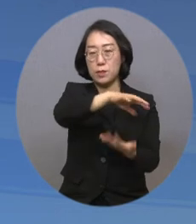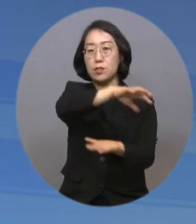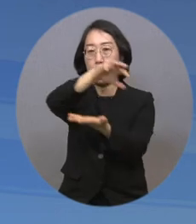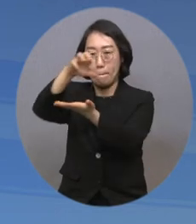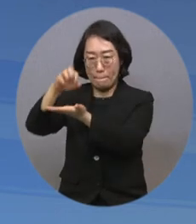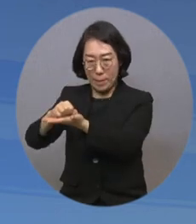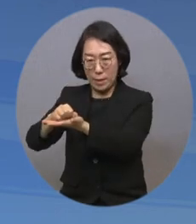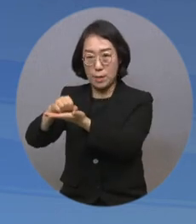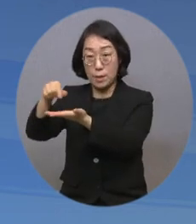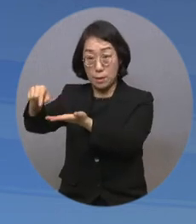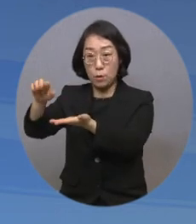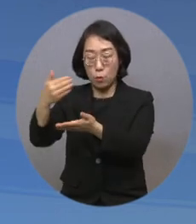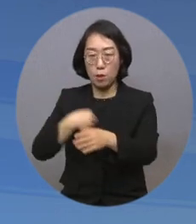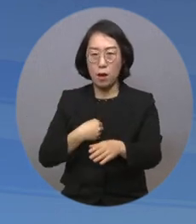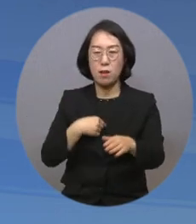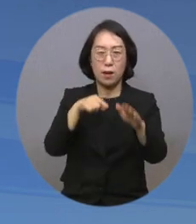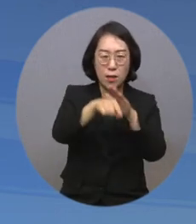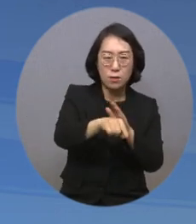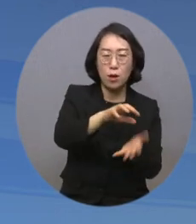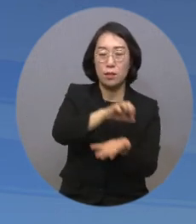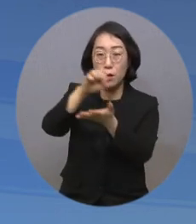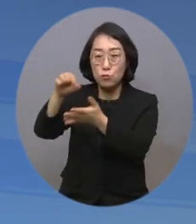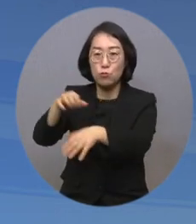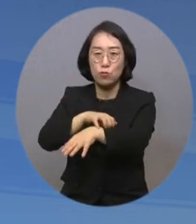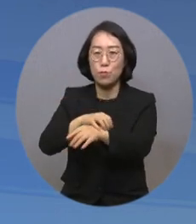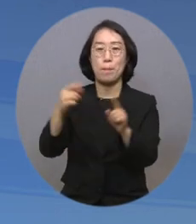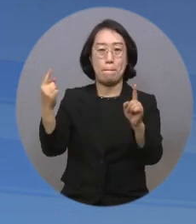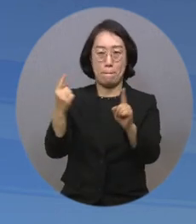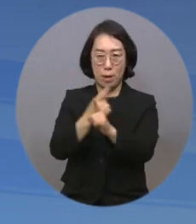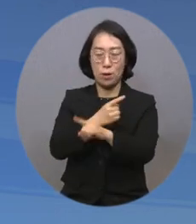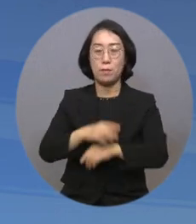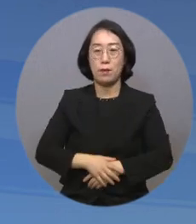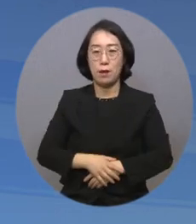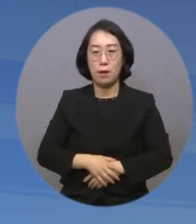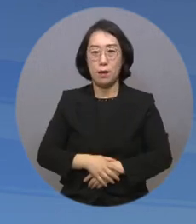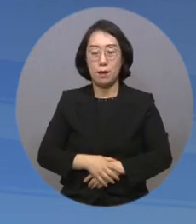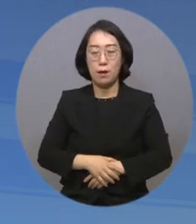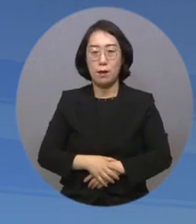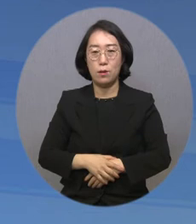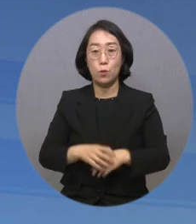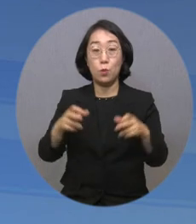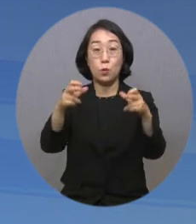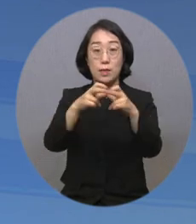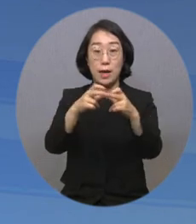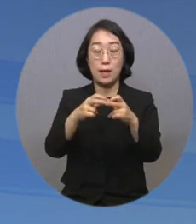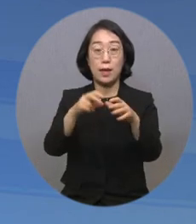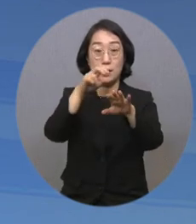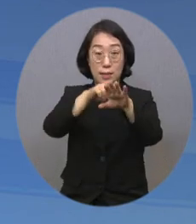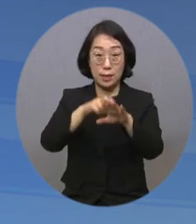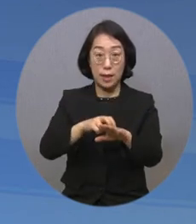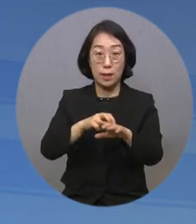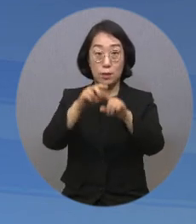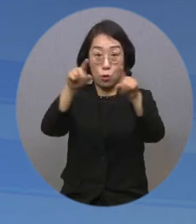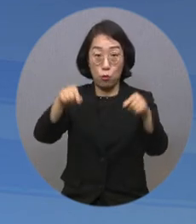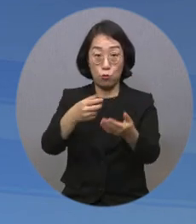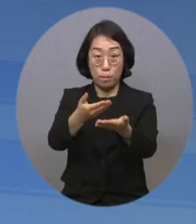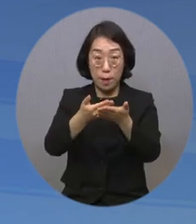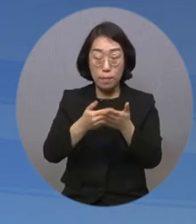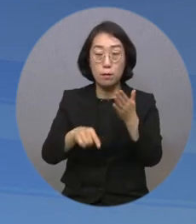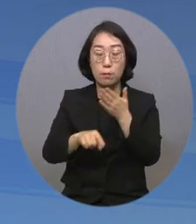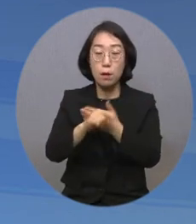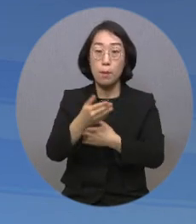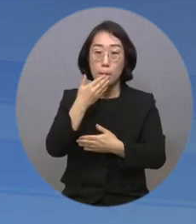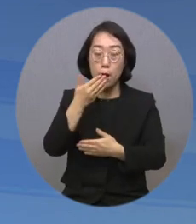방문해 발급받는 불편을 최소화합니다. 장애진단서 발급 범위가 확대돼 소아 청소년과에서 발급